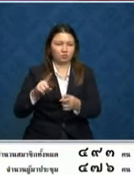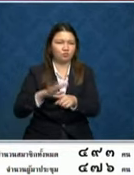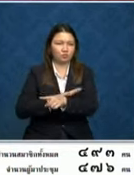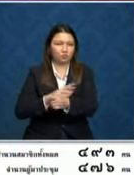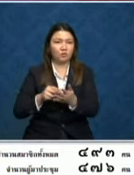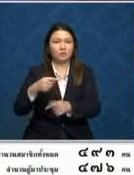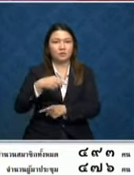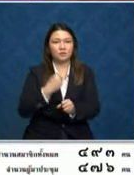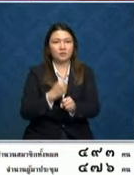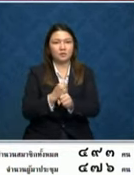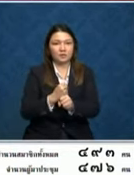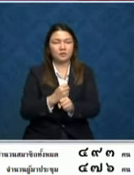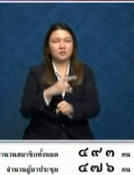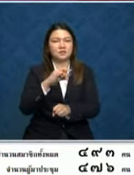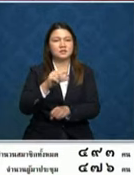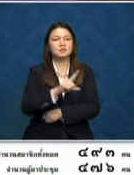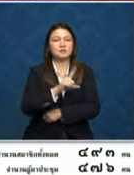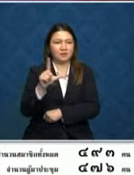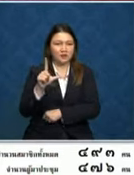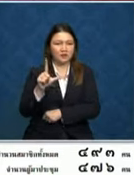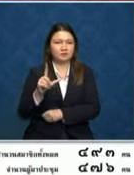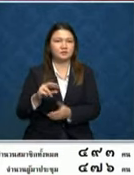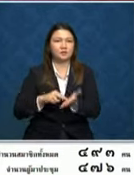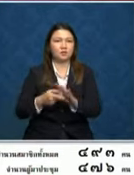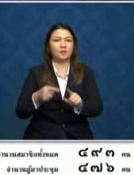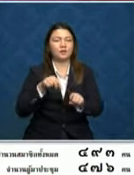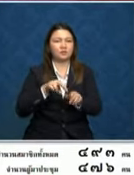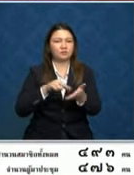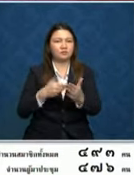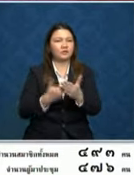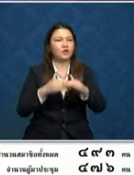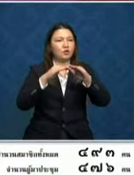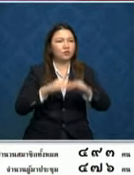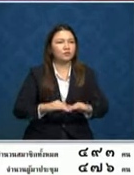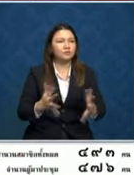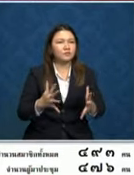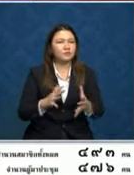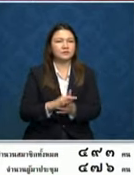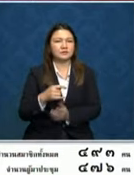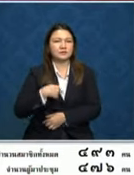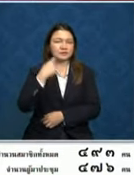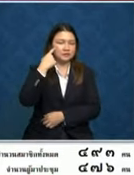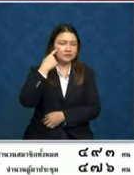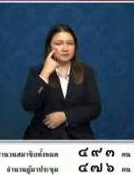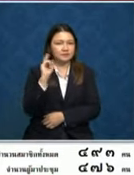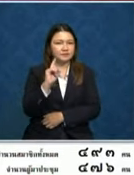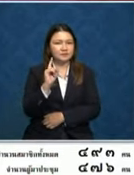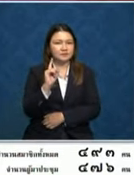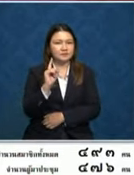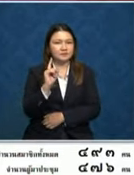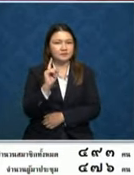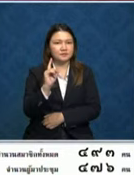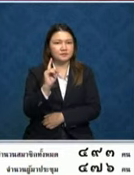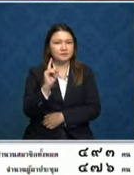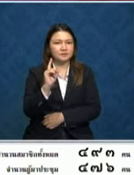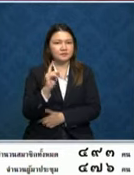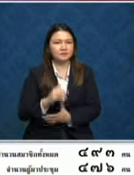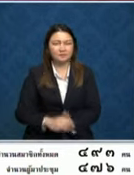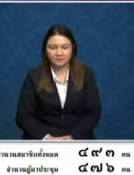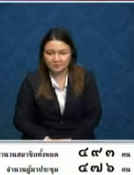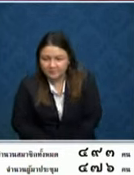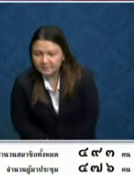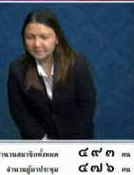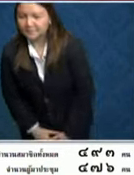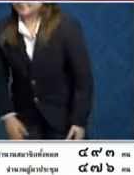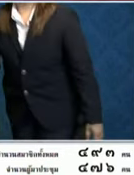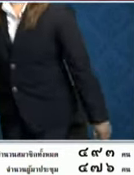ประมาณ70ล้านบาทนะครับแล้วก็ไม่ได้ถูกปรับลดงบประมาณนะครับซึ่งตัวผมเองนะครับก็ได้ไป